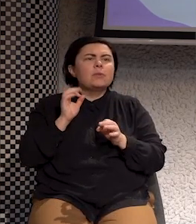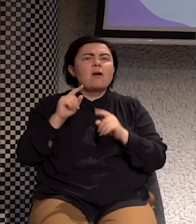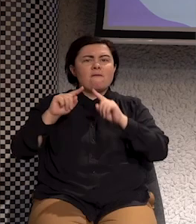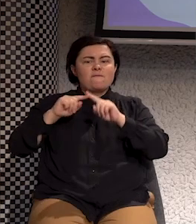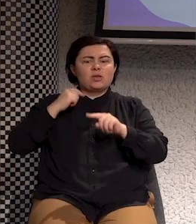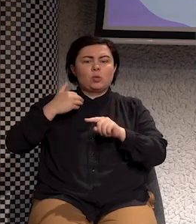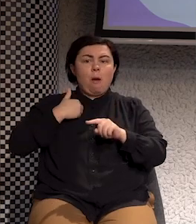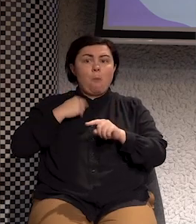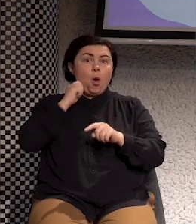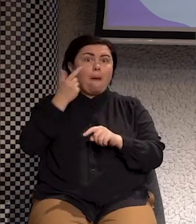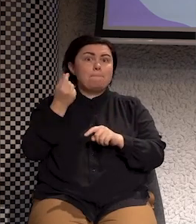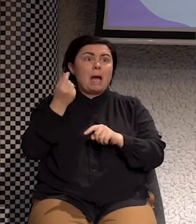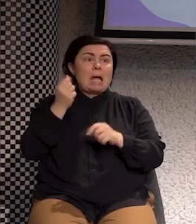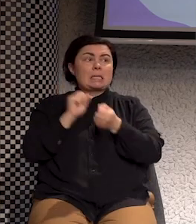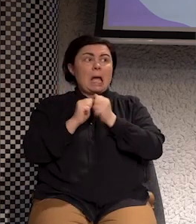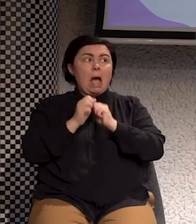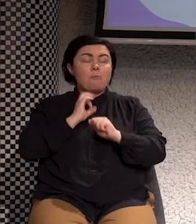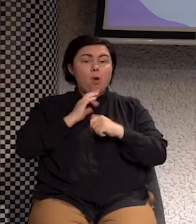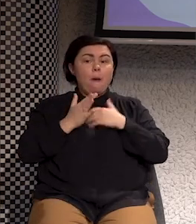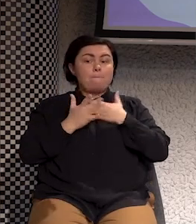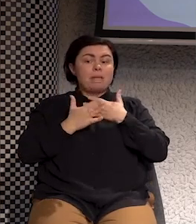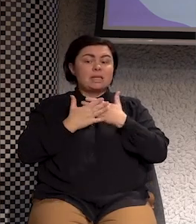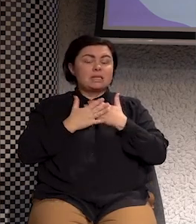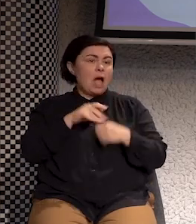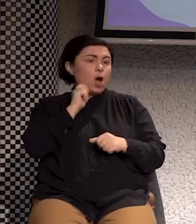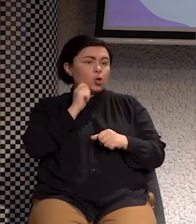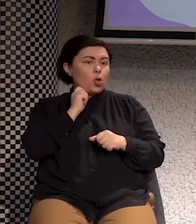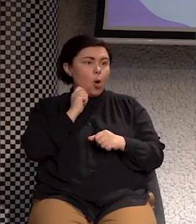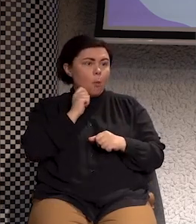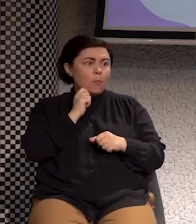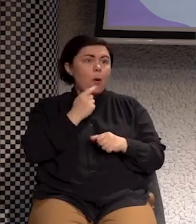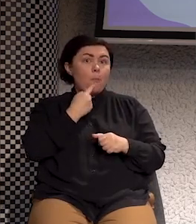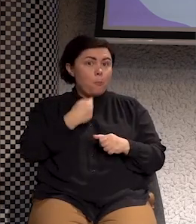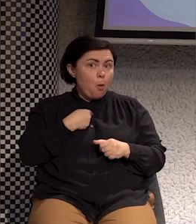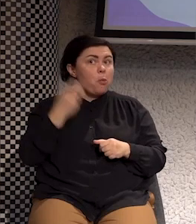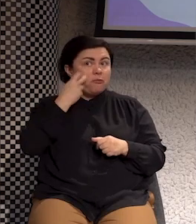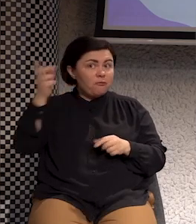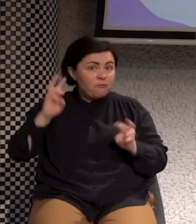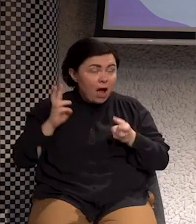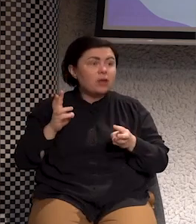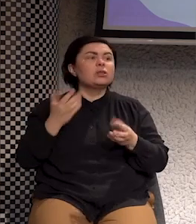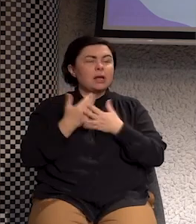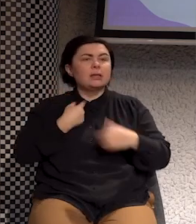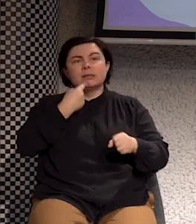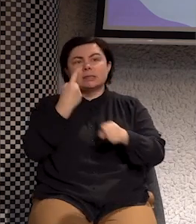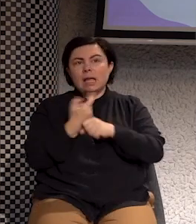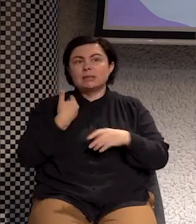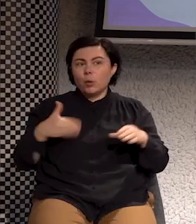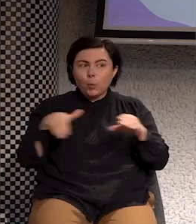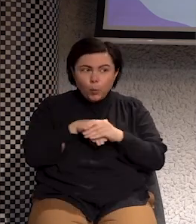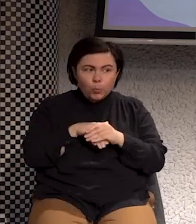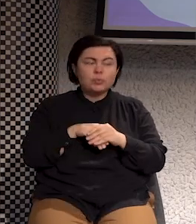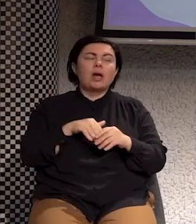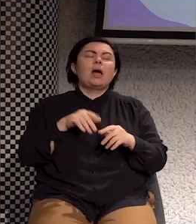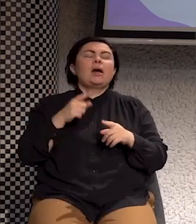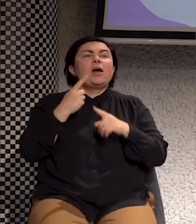mnie moja partnerka albo moja bliska kobieta, powiedziała mi w ogóle, że są takie warsztaty, więc zdecydowałem się wziąć w nich udział. Ale